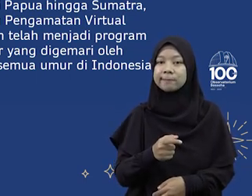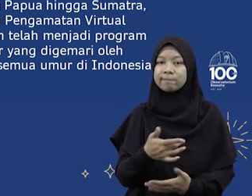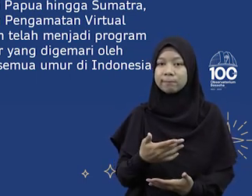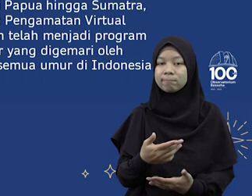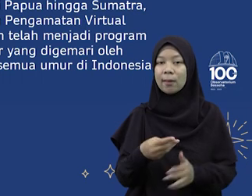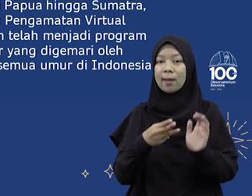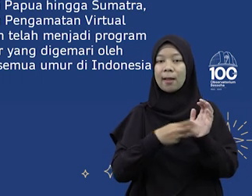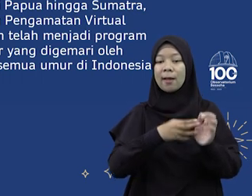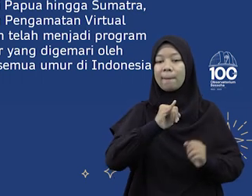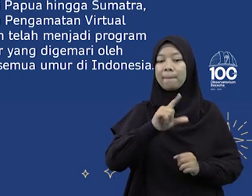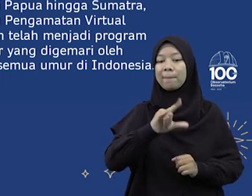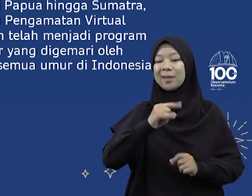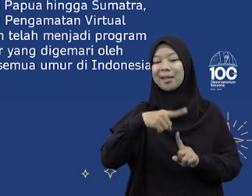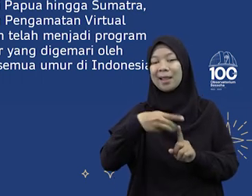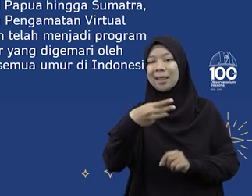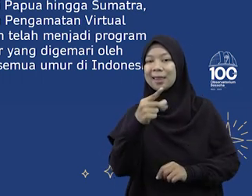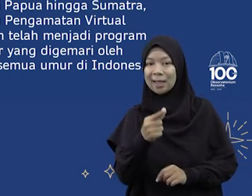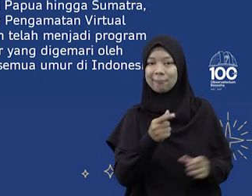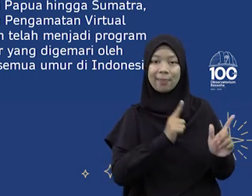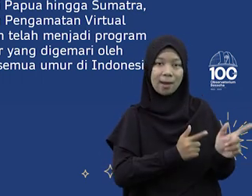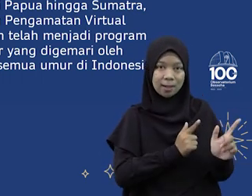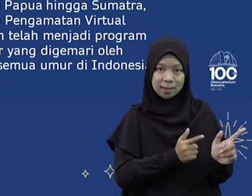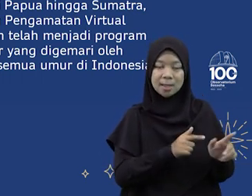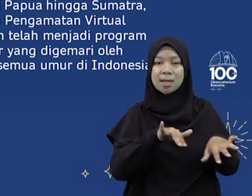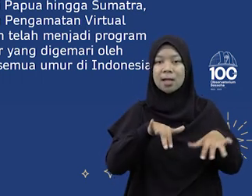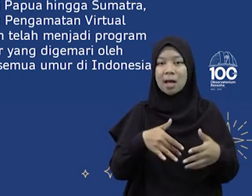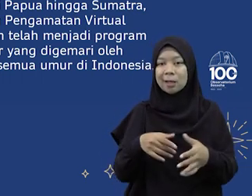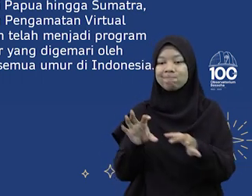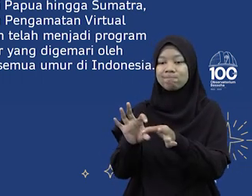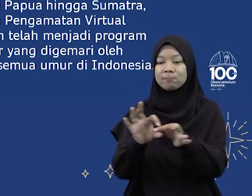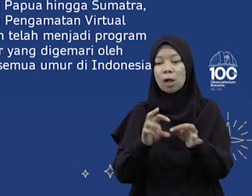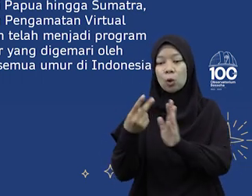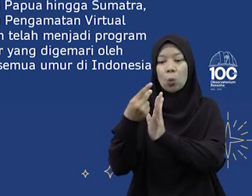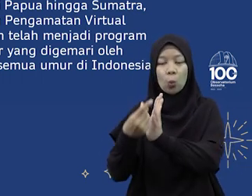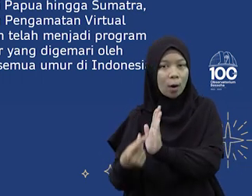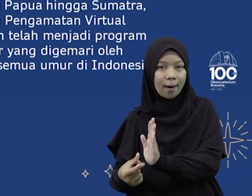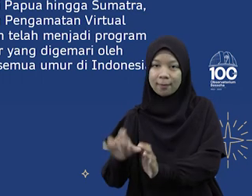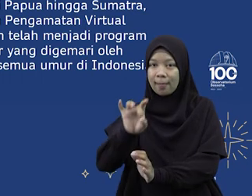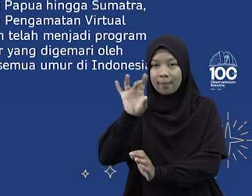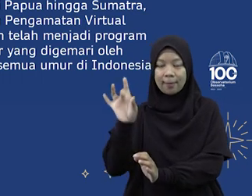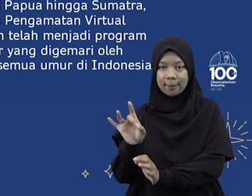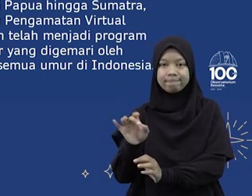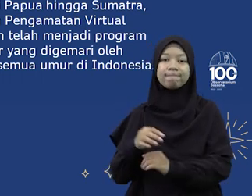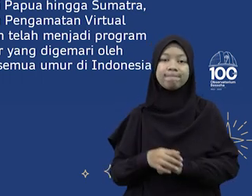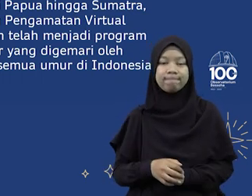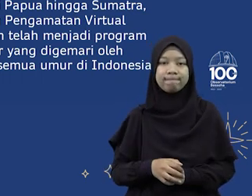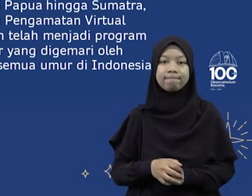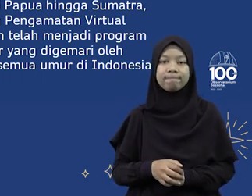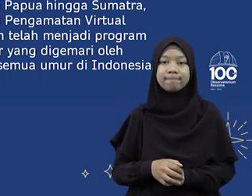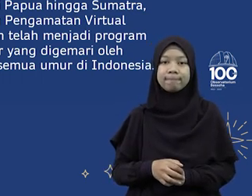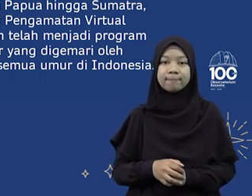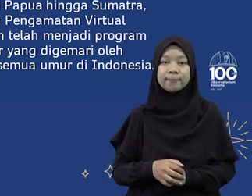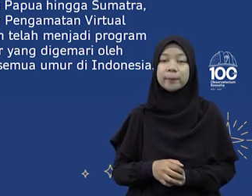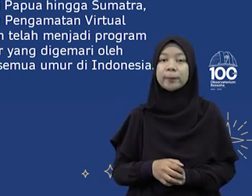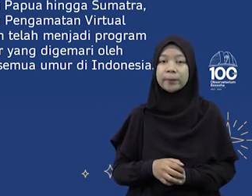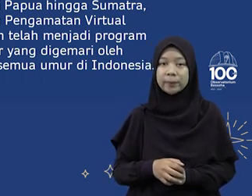militer dari kemitraan keuangan dan sebagainya di belakangnya Nah